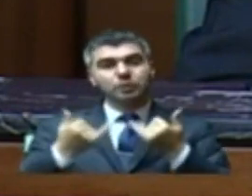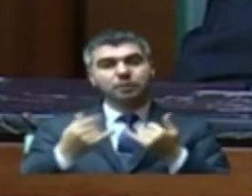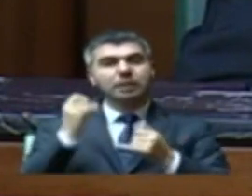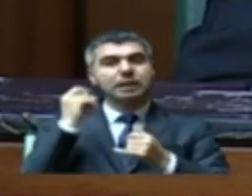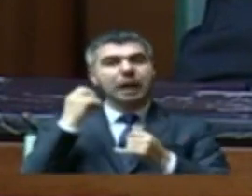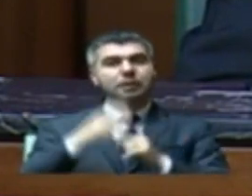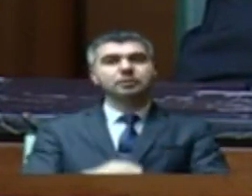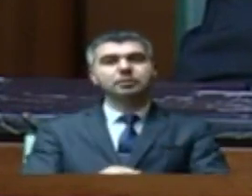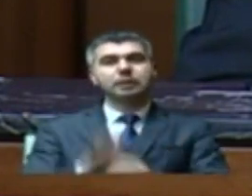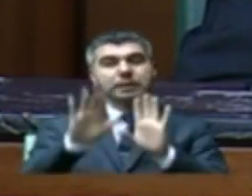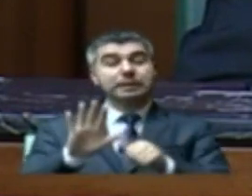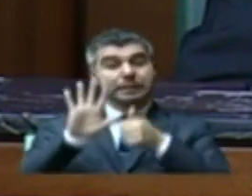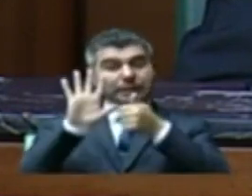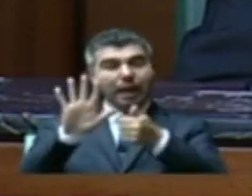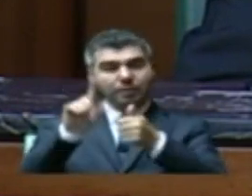الثلاثاء